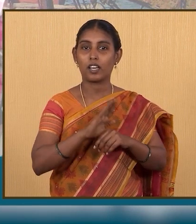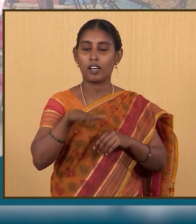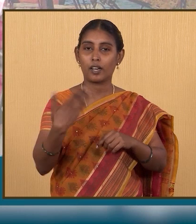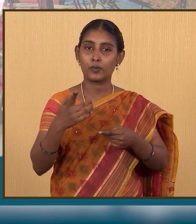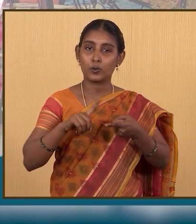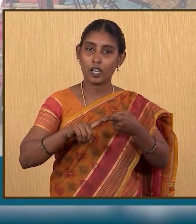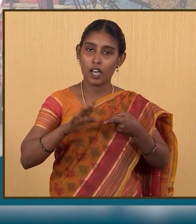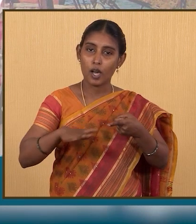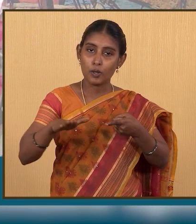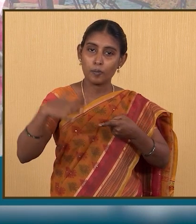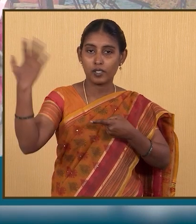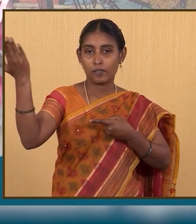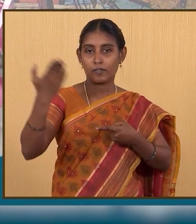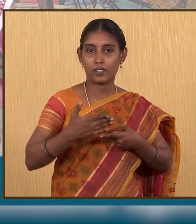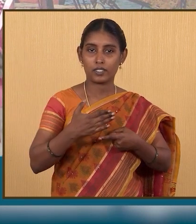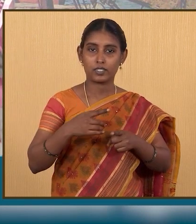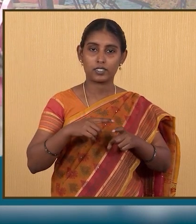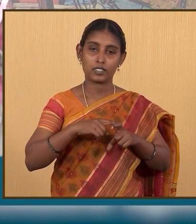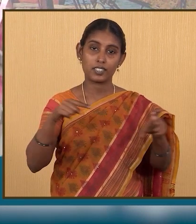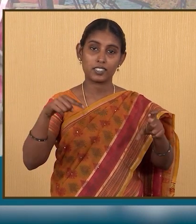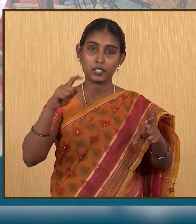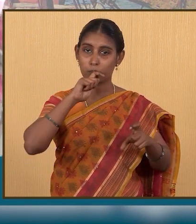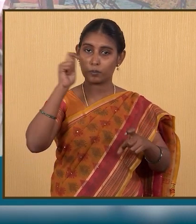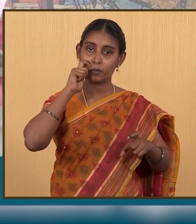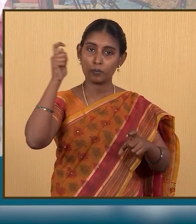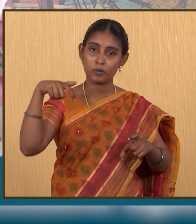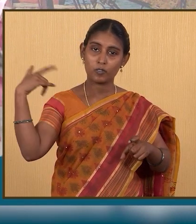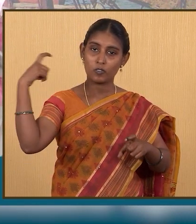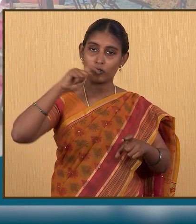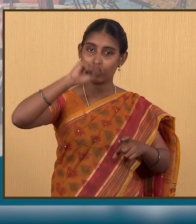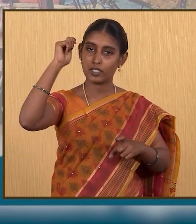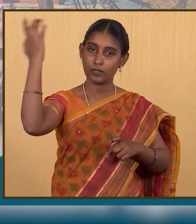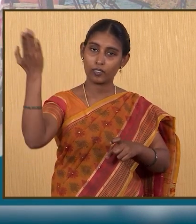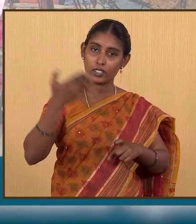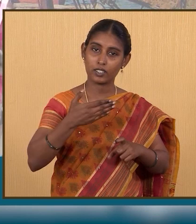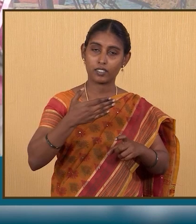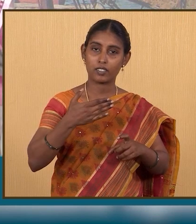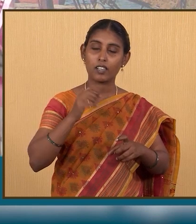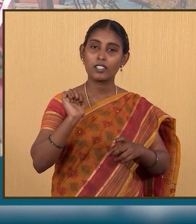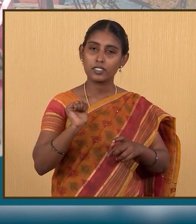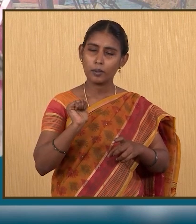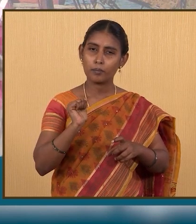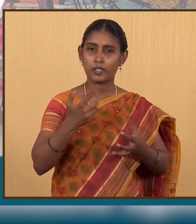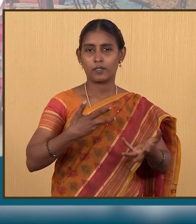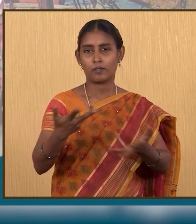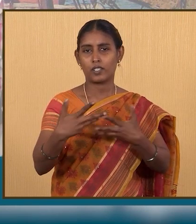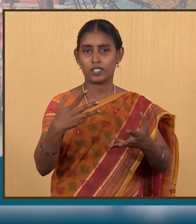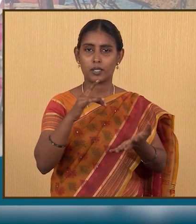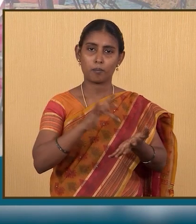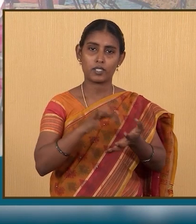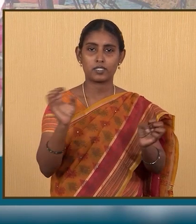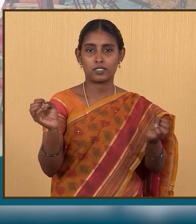பார்த்தோம், ஐரோப்பியர்கள் வருகையில் ஆங்கிலேயர்கள் வருகையை பார்த்தோம். அவங்க எப்படி வணிக மையங்களை இந்தியாவில்